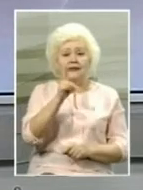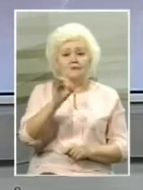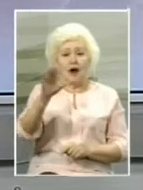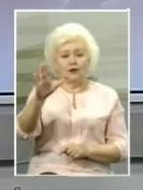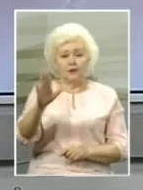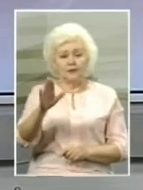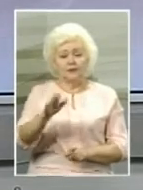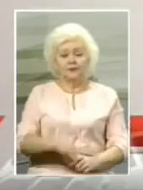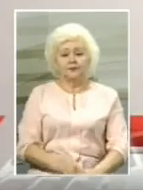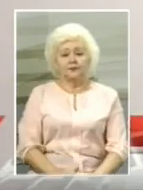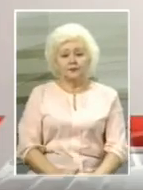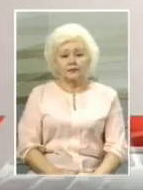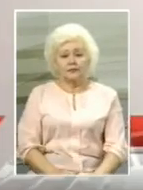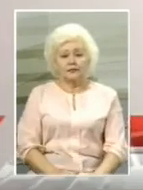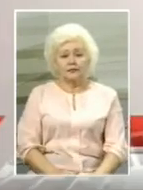Кібанов.